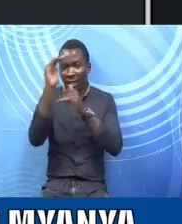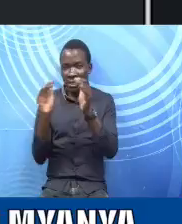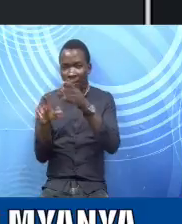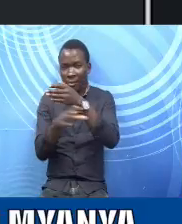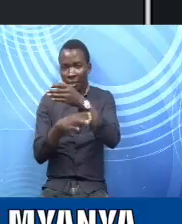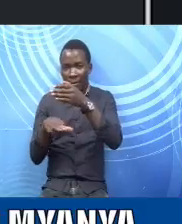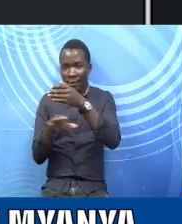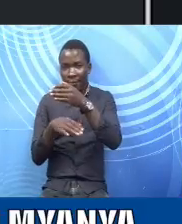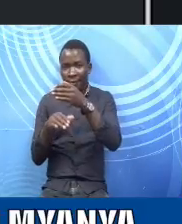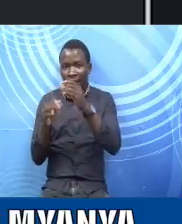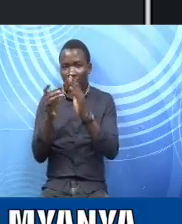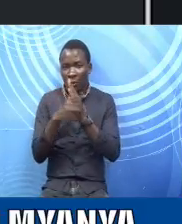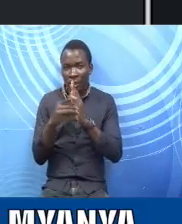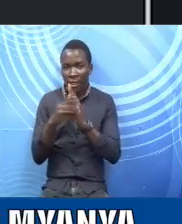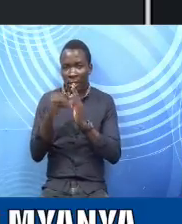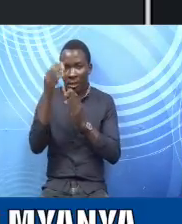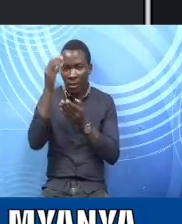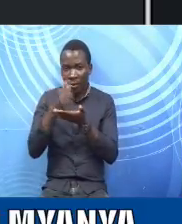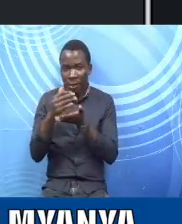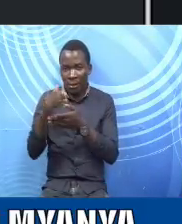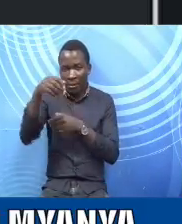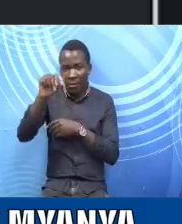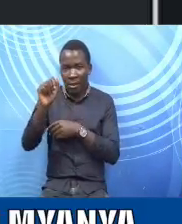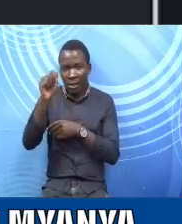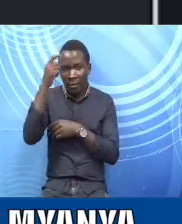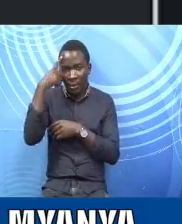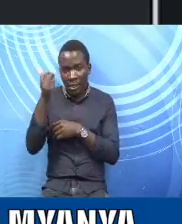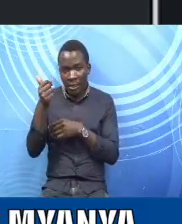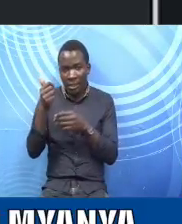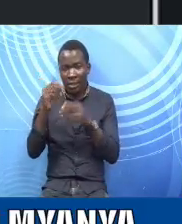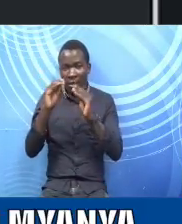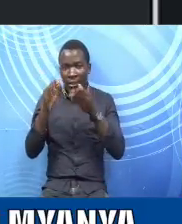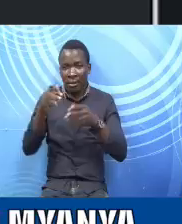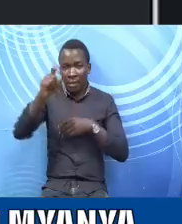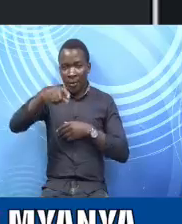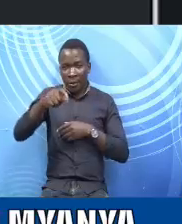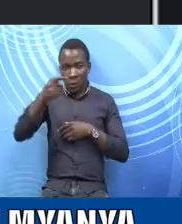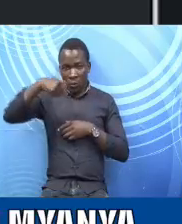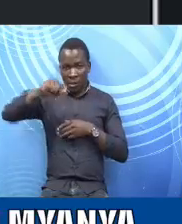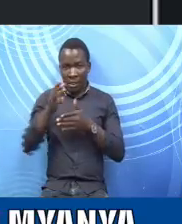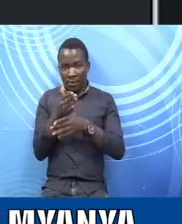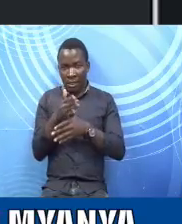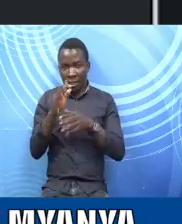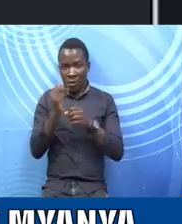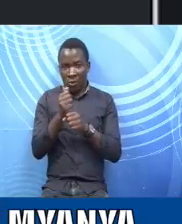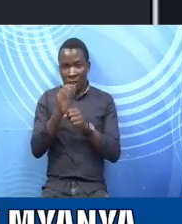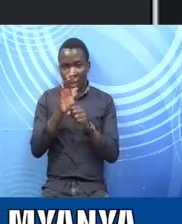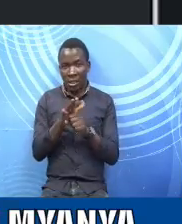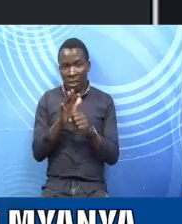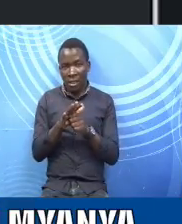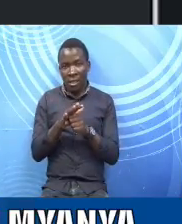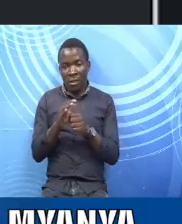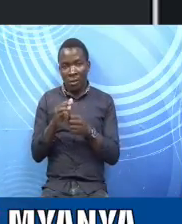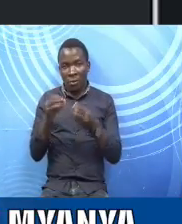z'ibanze uturere kuko nibo baba bazi abarimu bakeneye twebwe icyo dukora cyane ni ukubashyira bakoresha